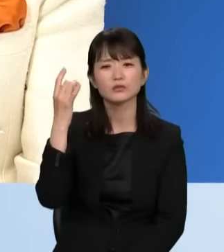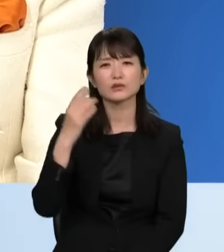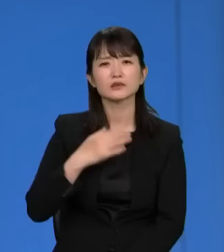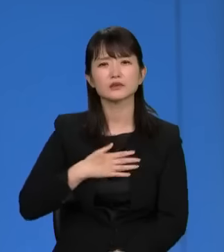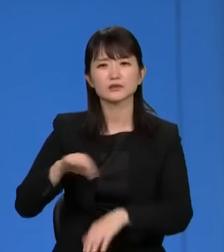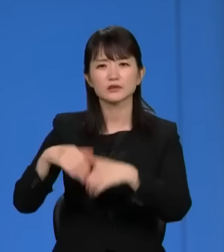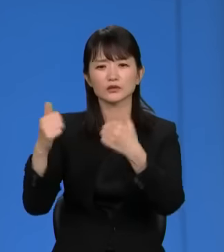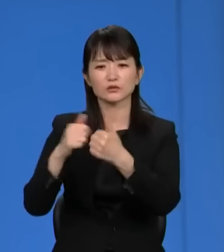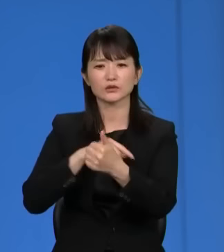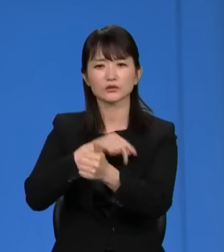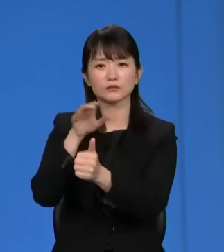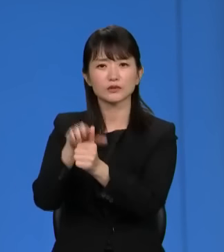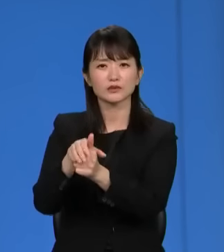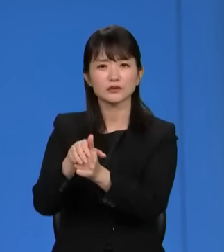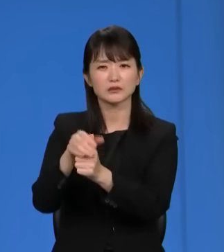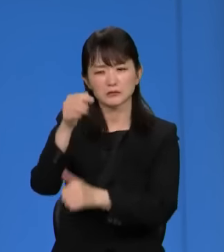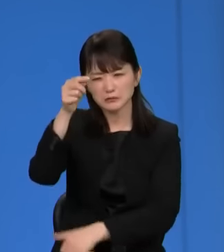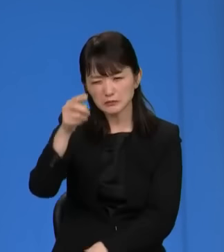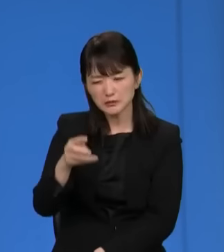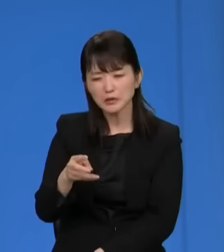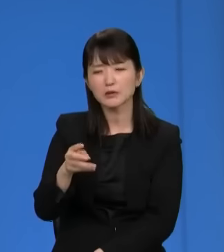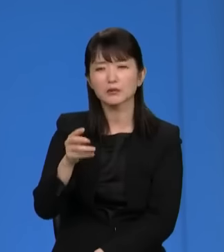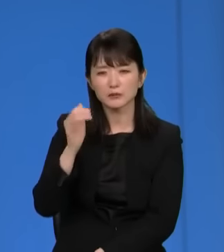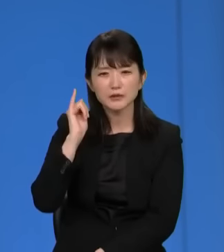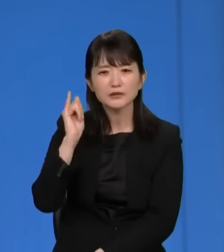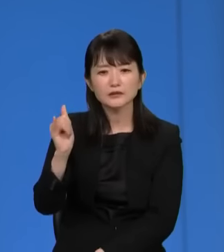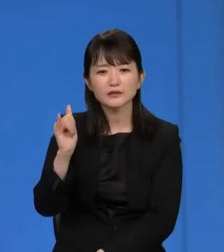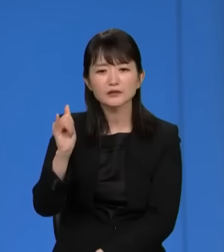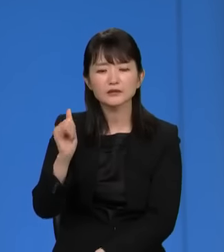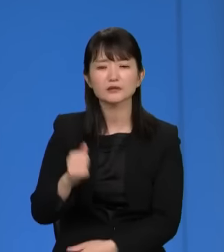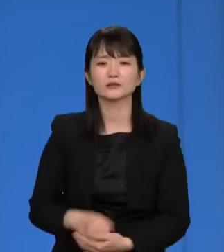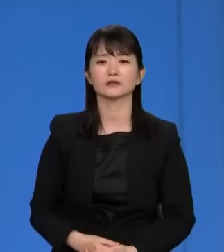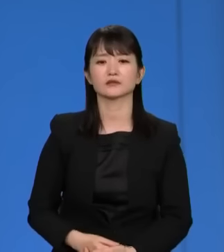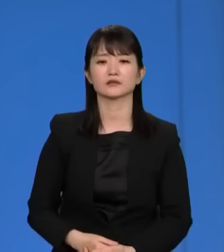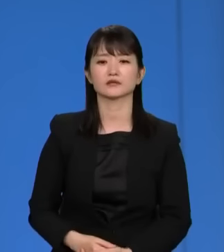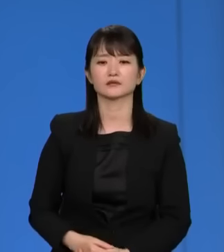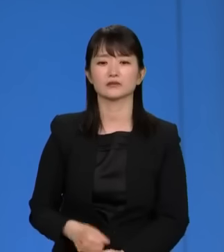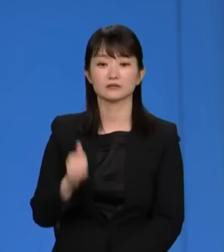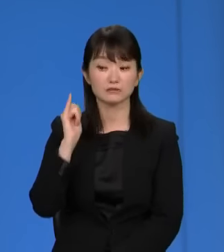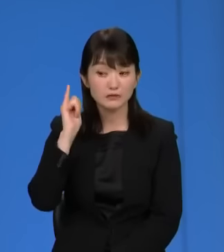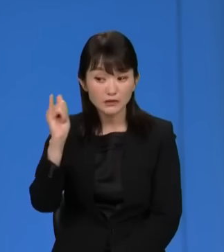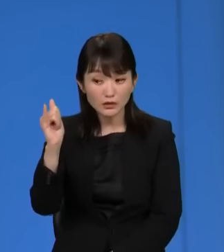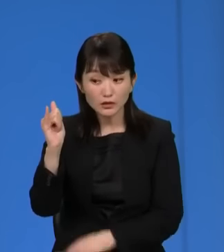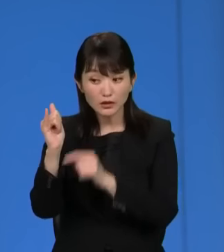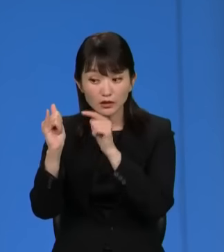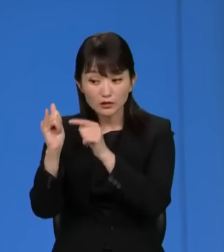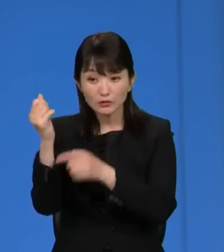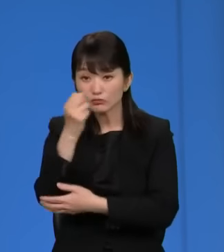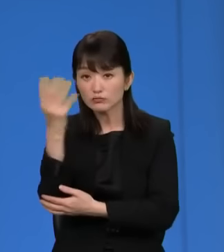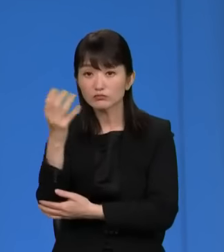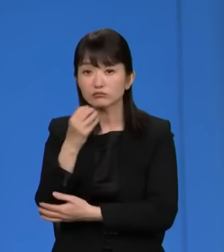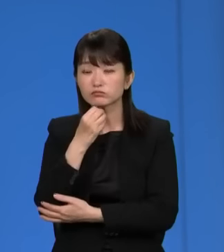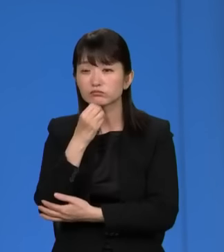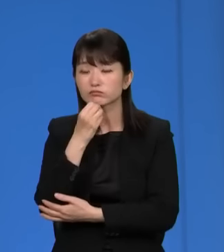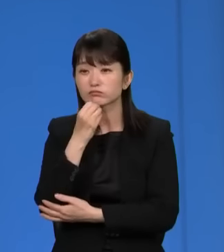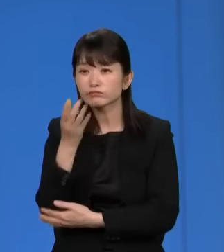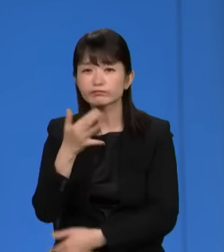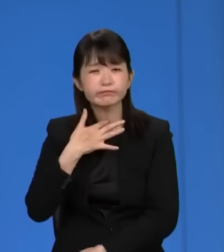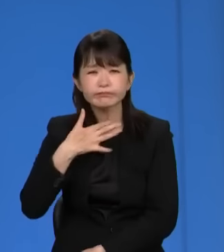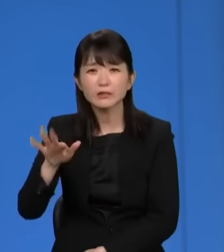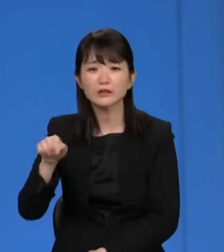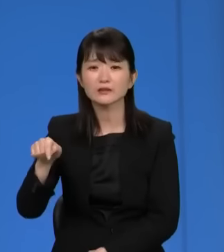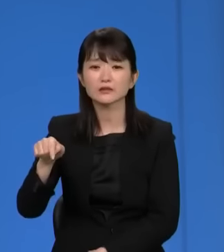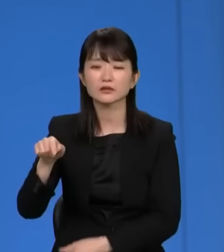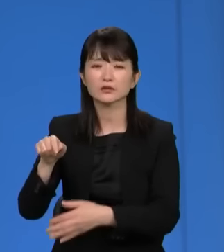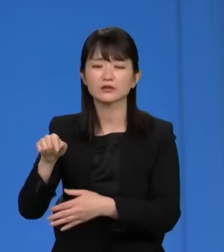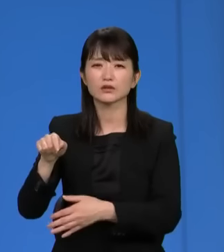국회의원이었습니다 때 몇 번 전화를 주셨을 때도 저는 그 전화 주셨던 것을 언론에 알린 적이 없습니다 아마도 그런 것 때문에 입이